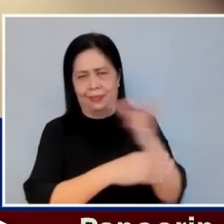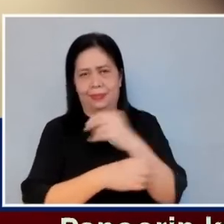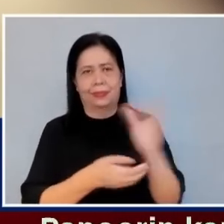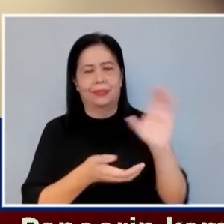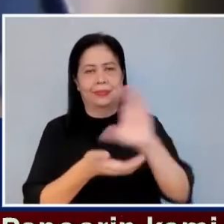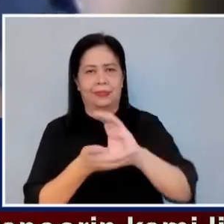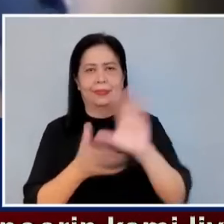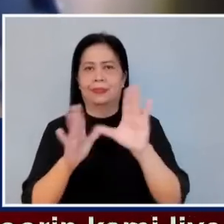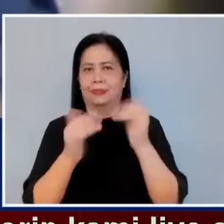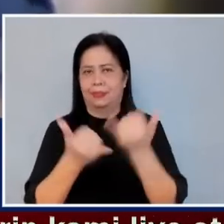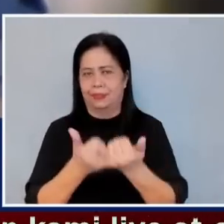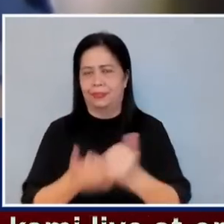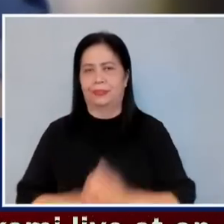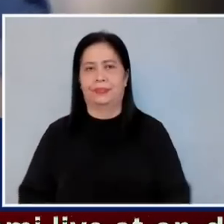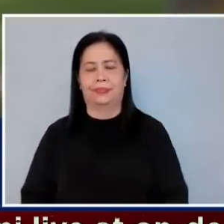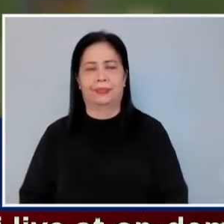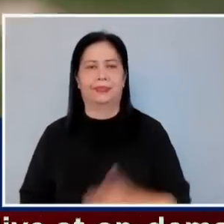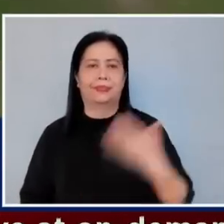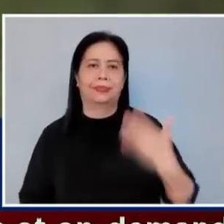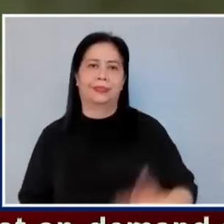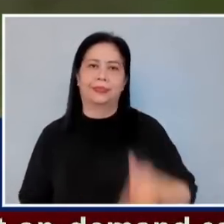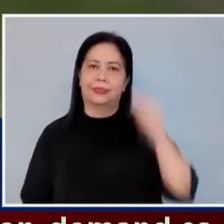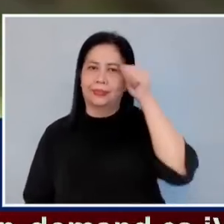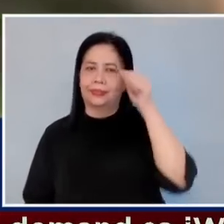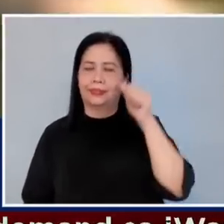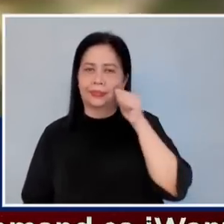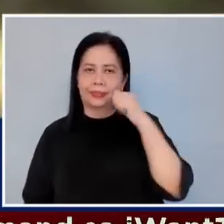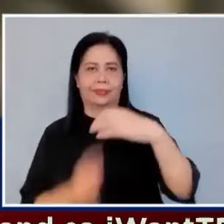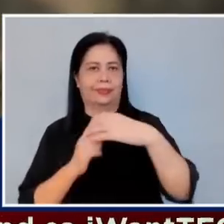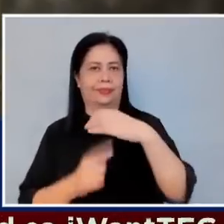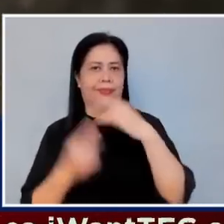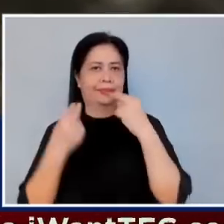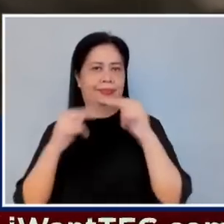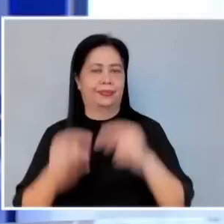investment company. Adrian Ayalin, ABS-CBN News.